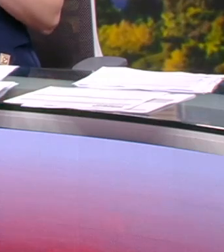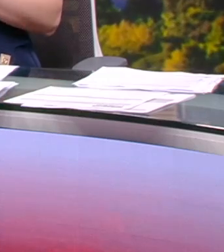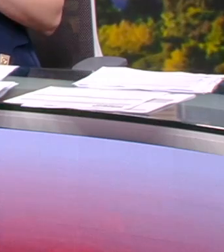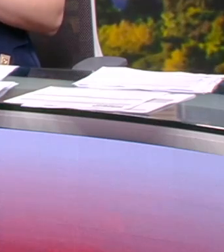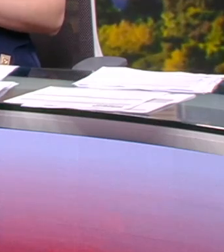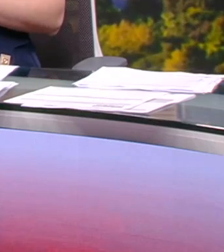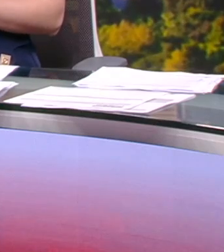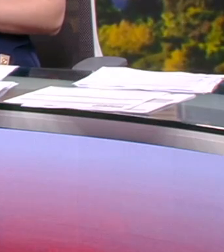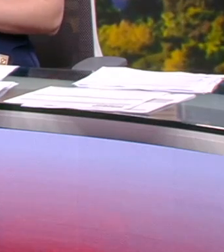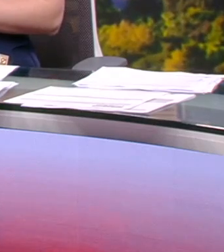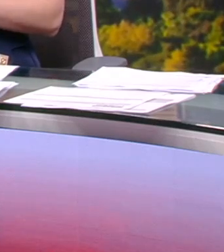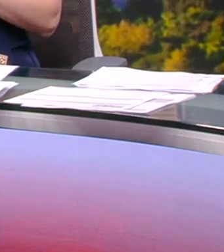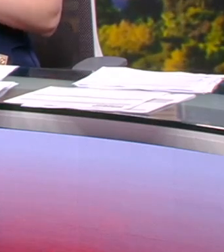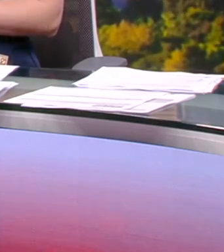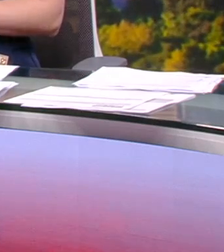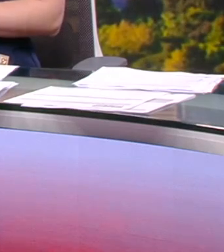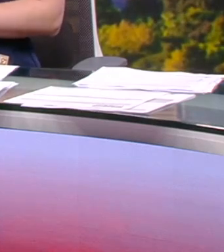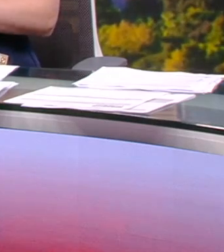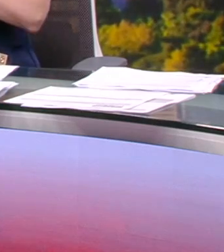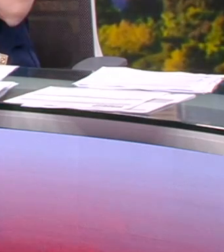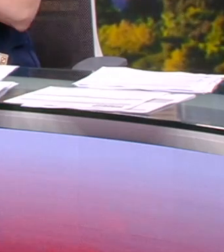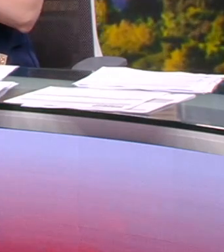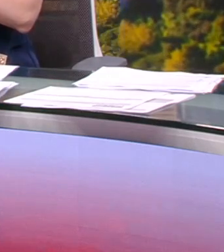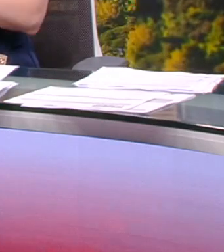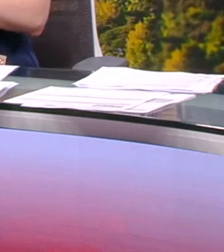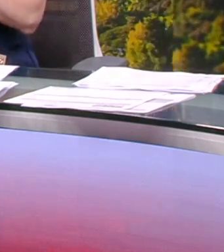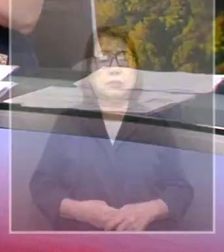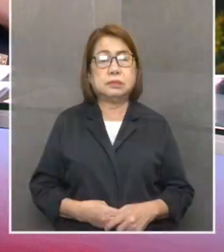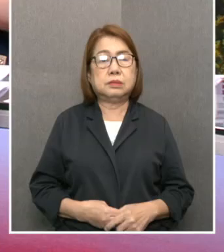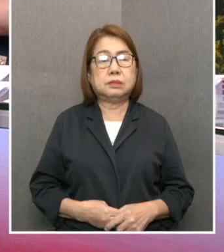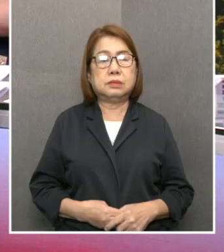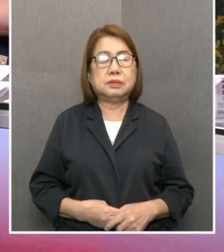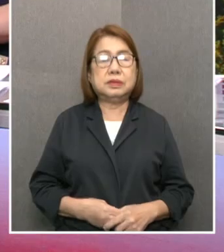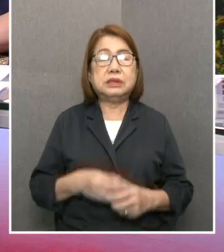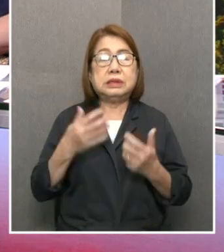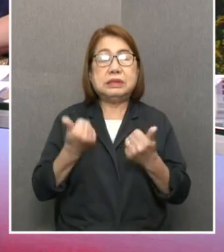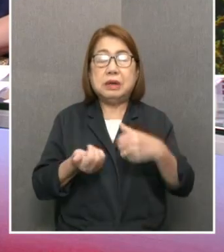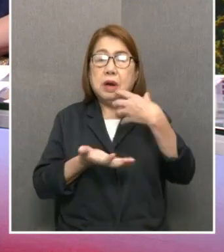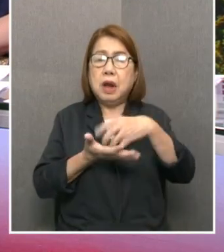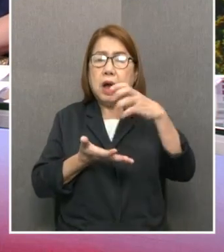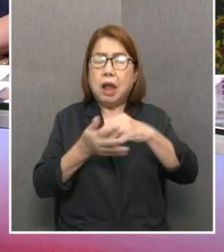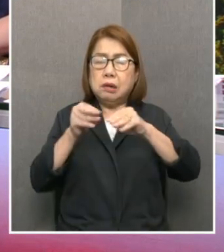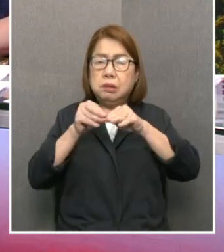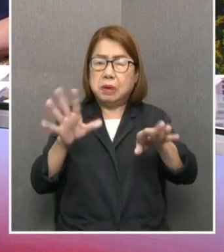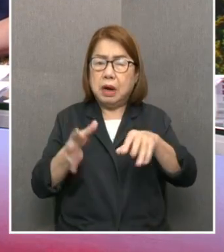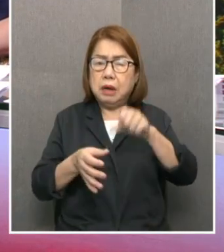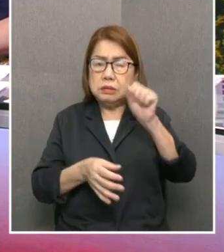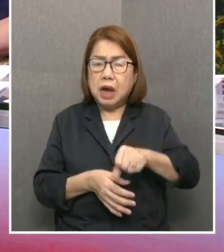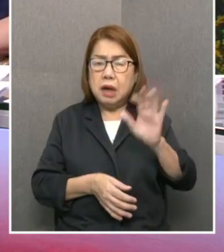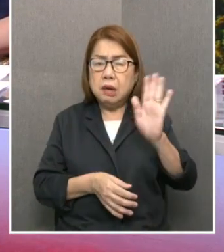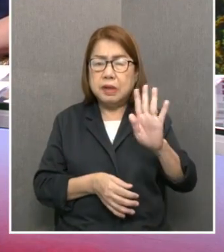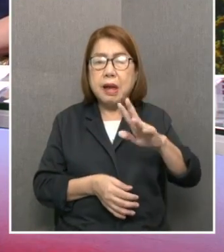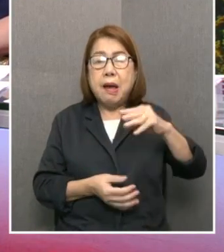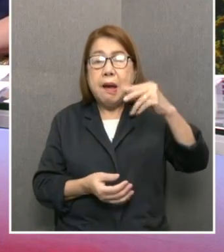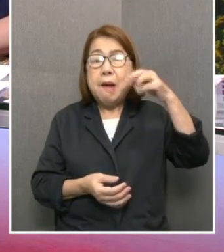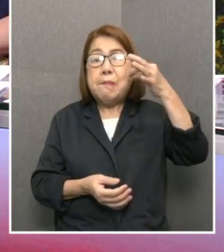การดื่มน้ำผึ้งนะคะผสมมะนาวไม่นะไม่ช่วยทำให้เสียงดีโอ้จริงเปนี่มันแบแบบขัด